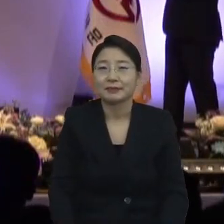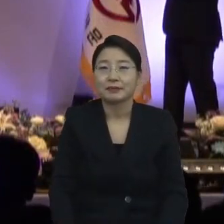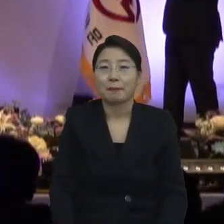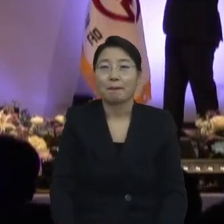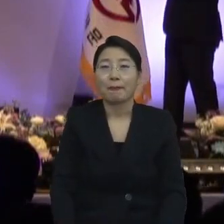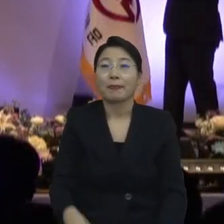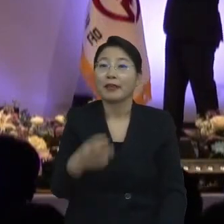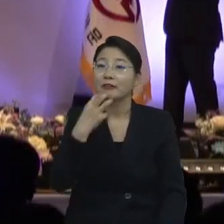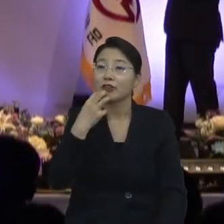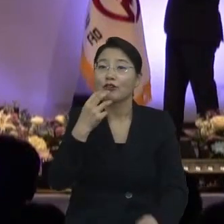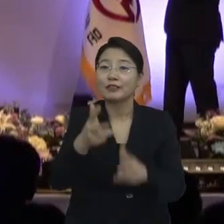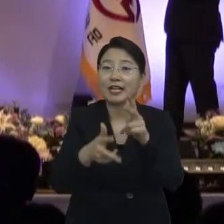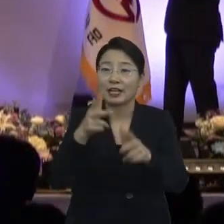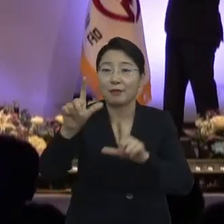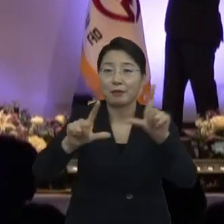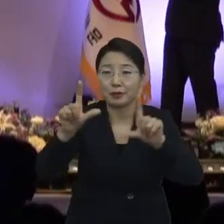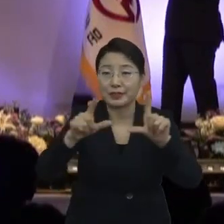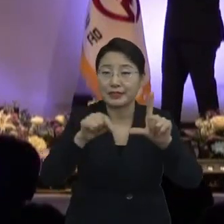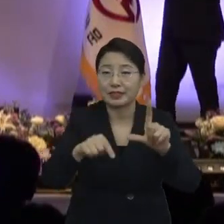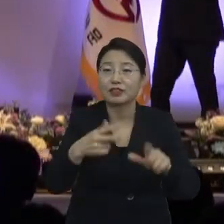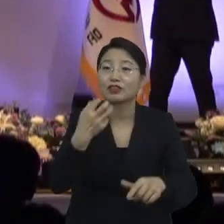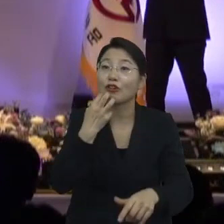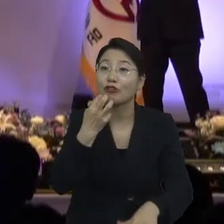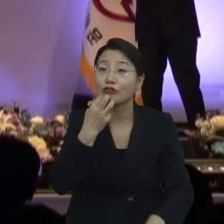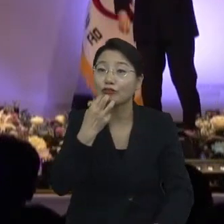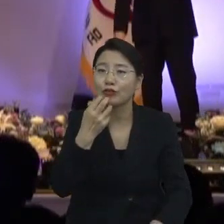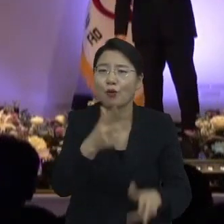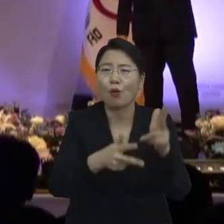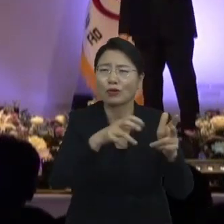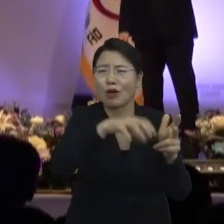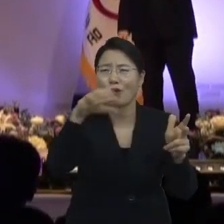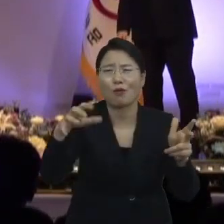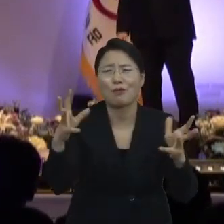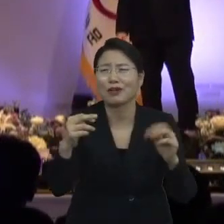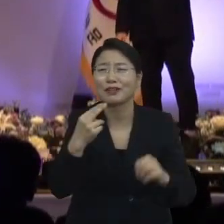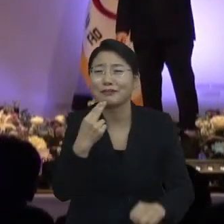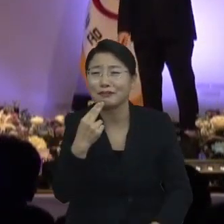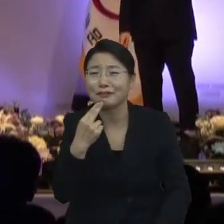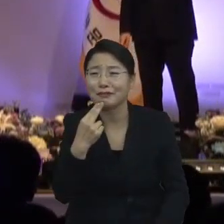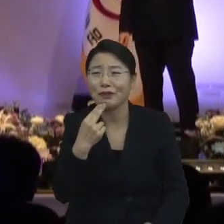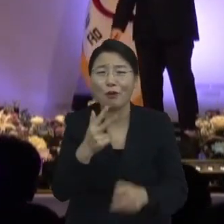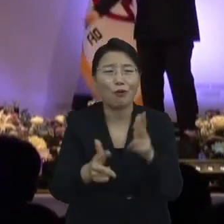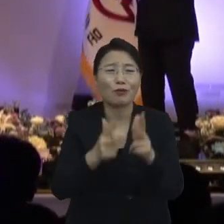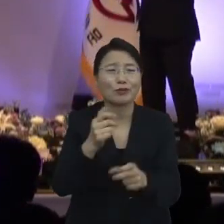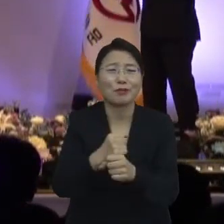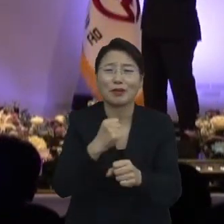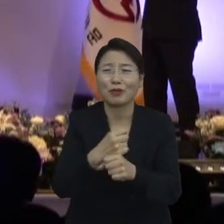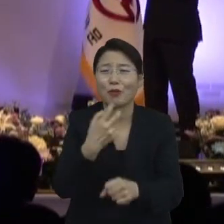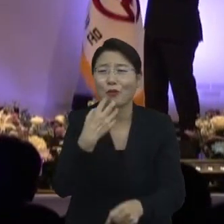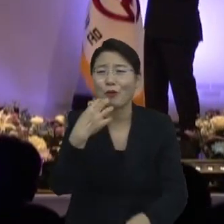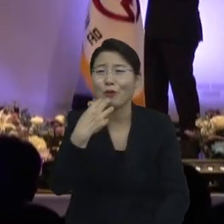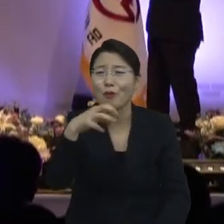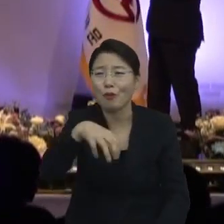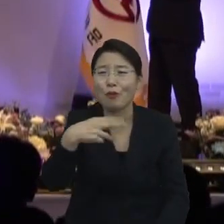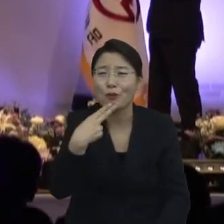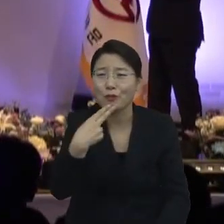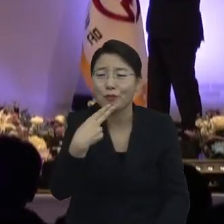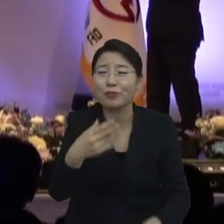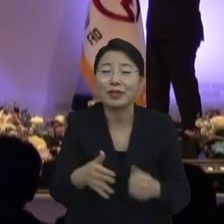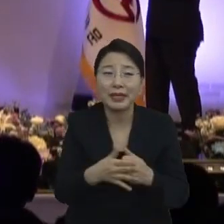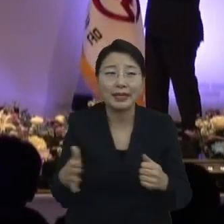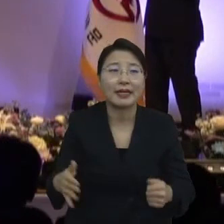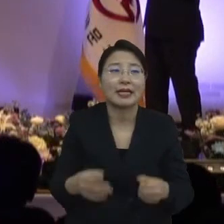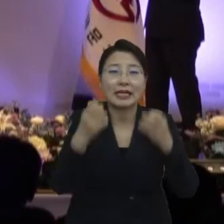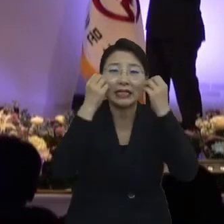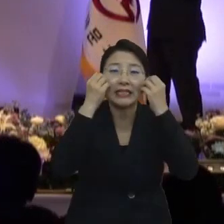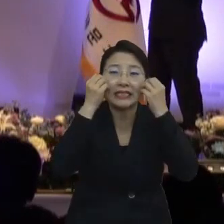요건 이제 서울의 산업인데요. 제일 서울에는 공장이 많지 않잖아요. 이제 제조업이 없어요. 그래서 창조산업부터